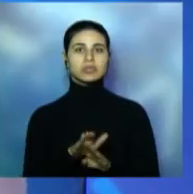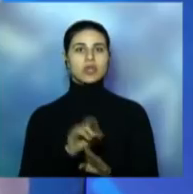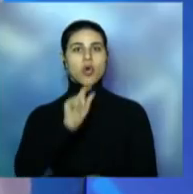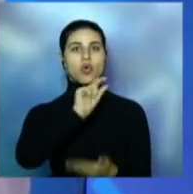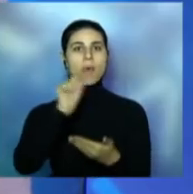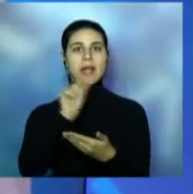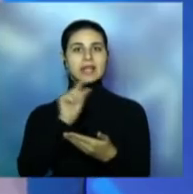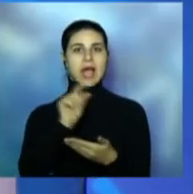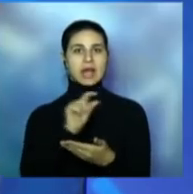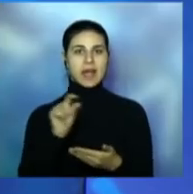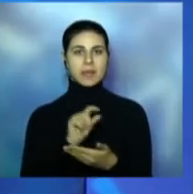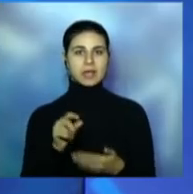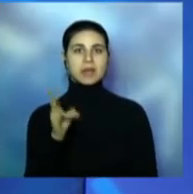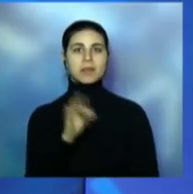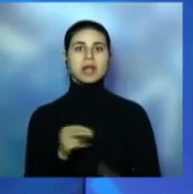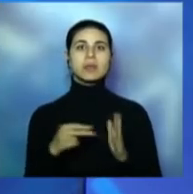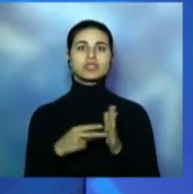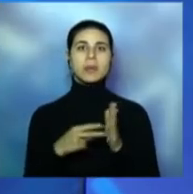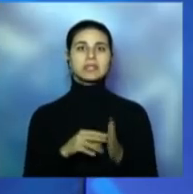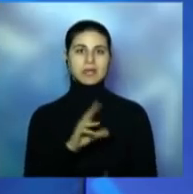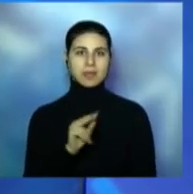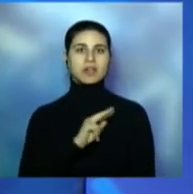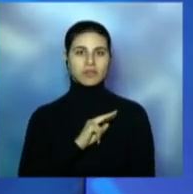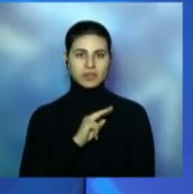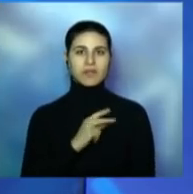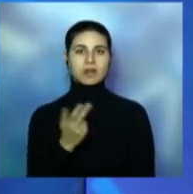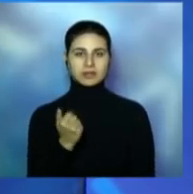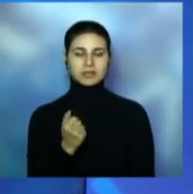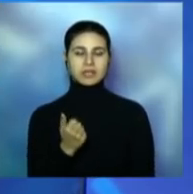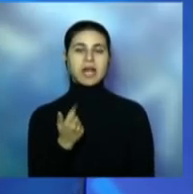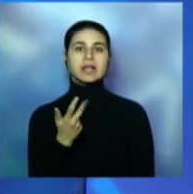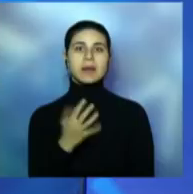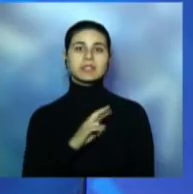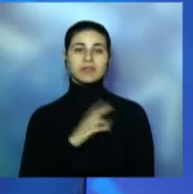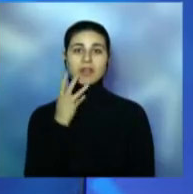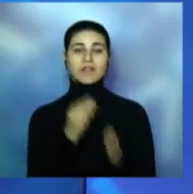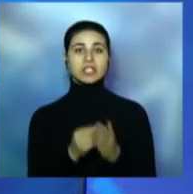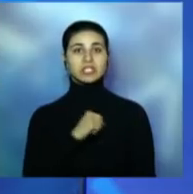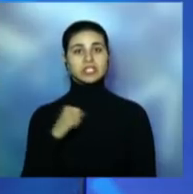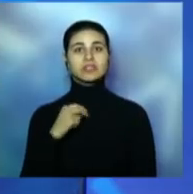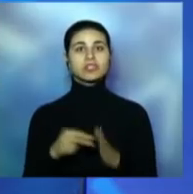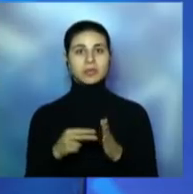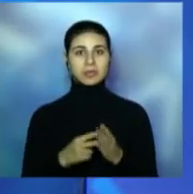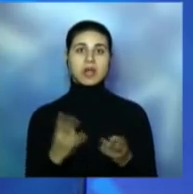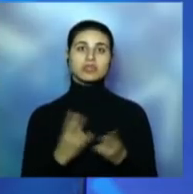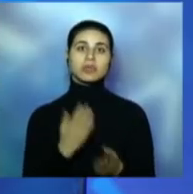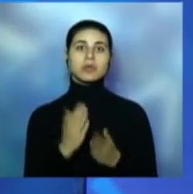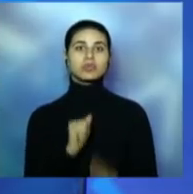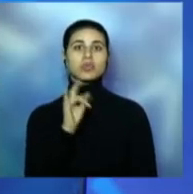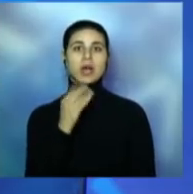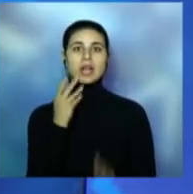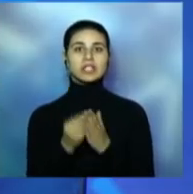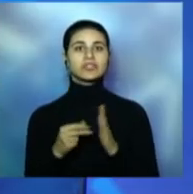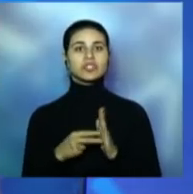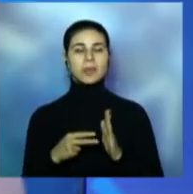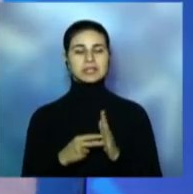კომენტარების, მაგრამ შეფასება გვიყვარს, უნდა ვაღიაროთ. აი, რამდენად გვიყვარს თვითშეფასება და საერთოდ გვჭირდება თუ არა თვითშეფასება, იმიტომ